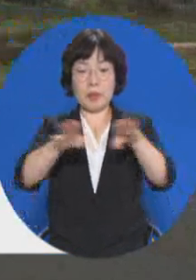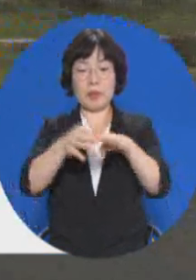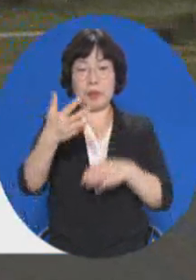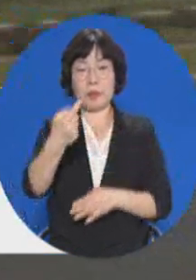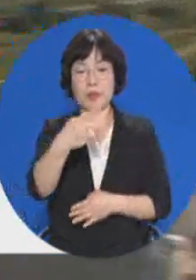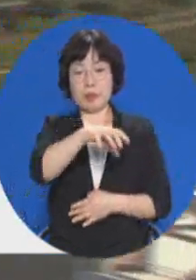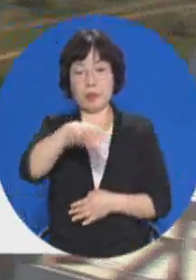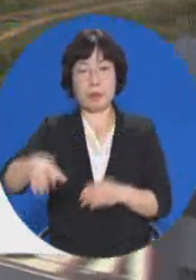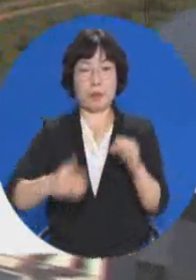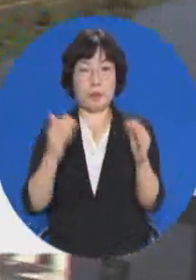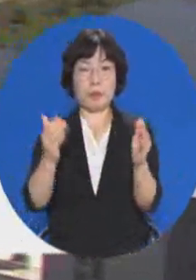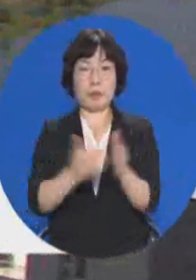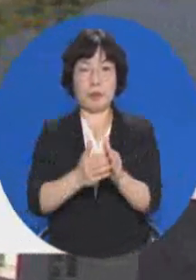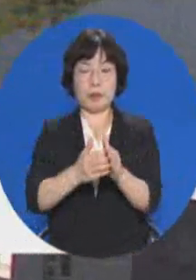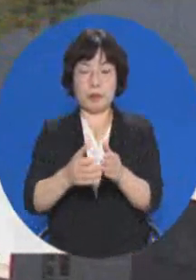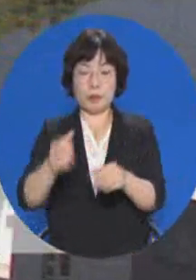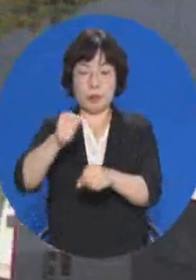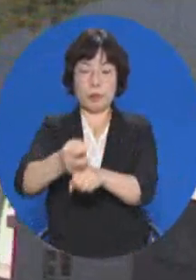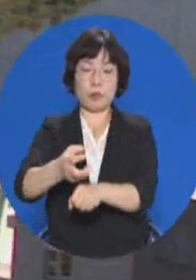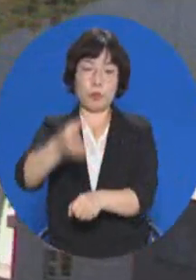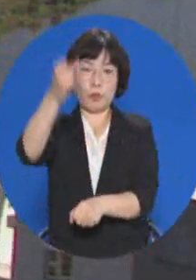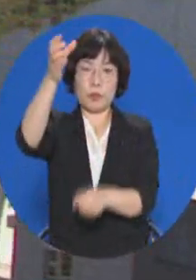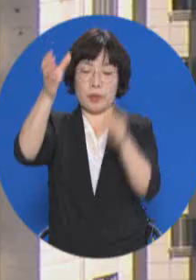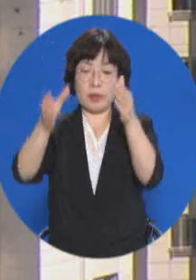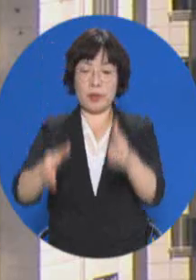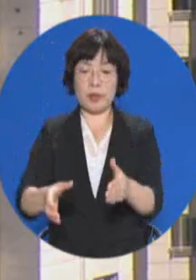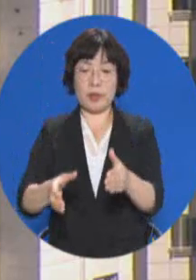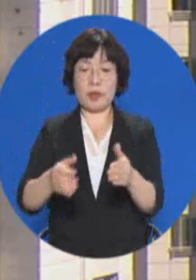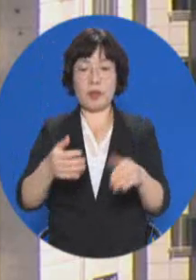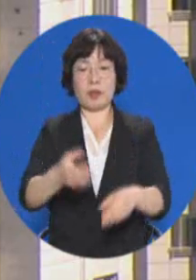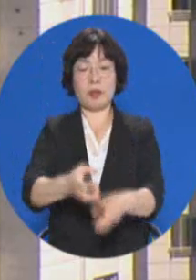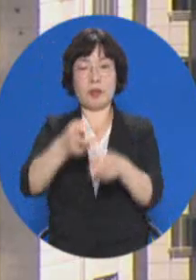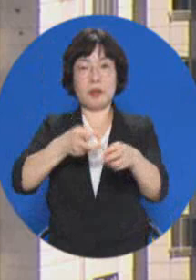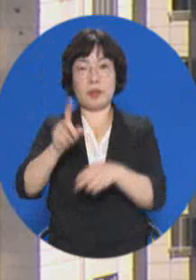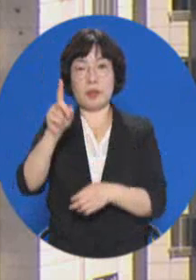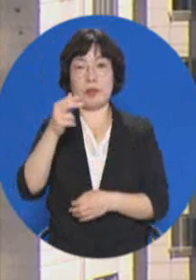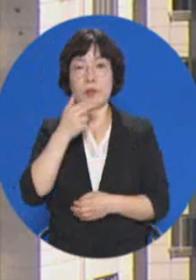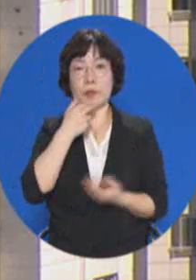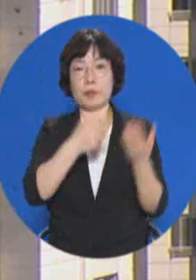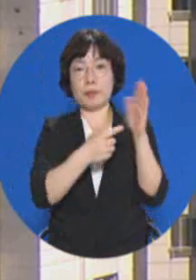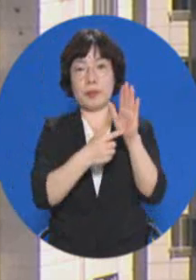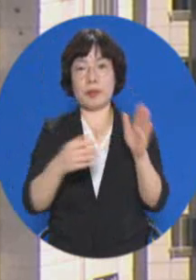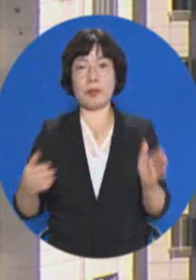81개가 있지만 70m 이상의 고가 사다리 차는 한 대도 없는 것으로 나타났습니다.